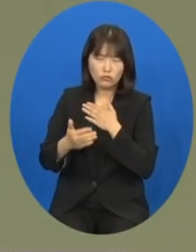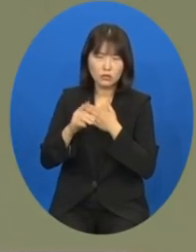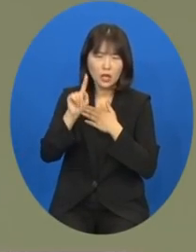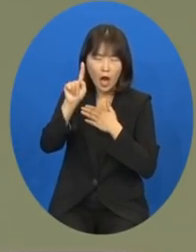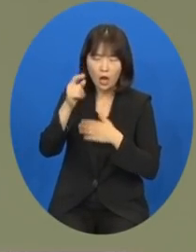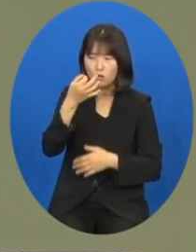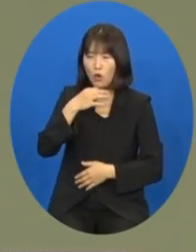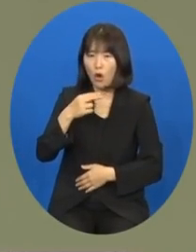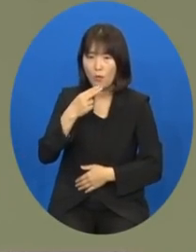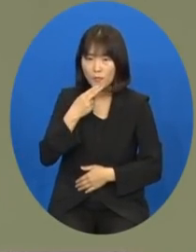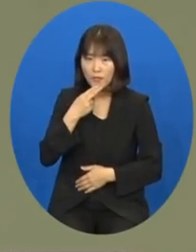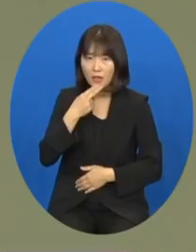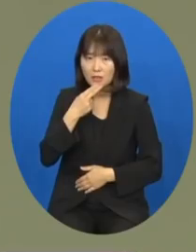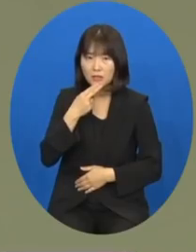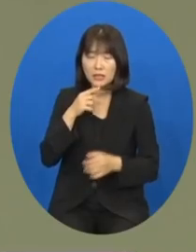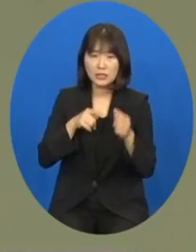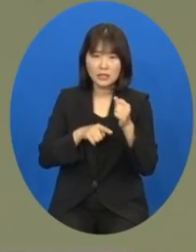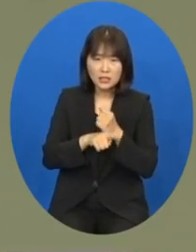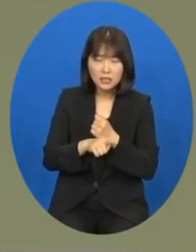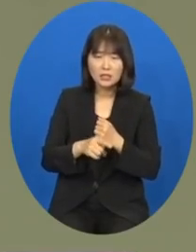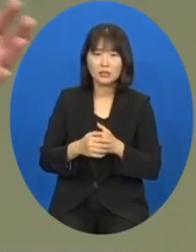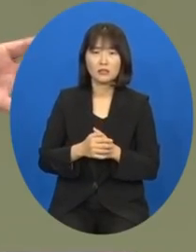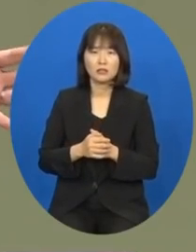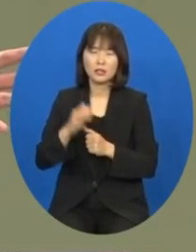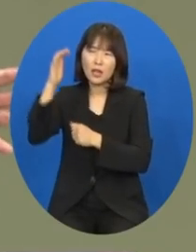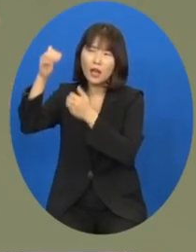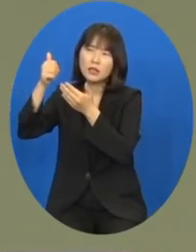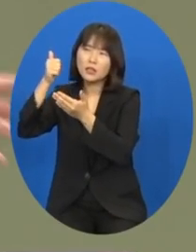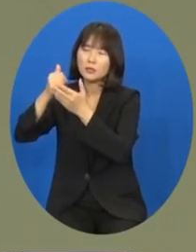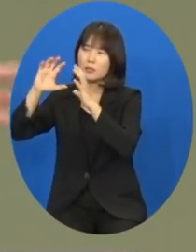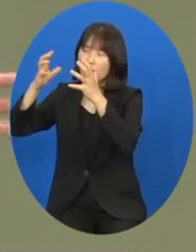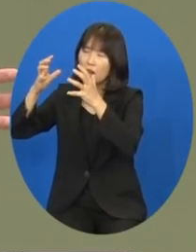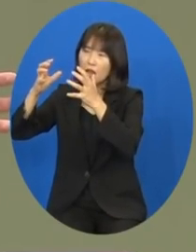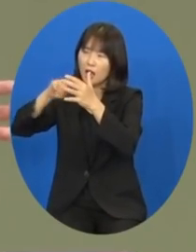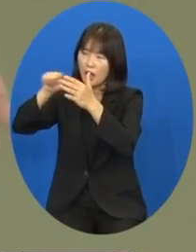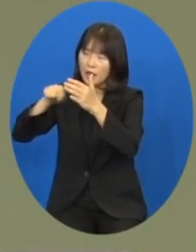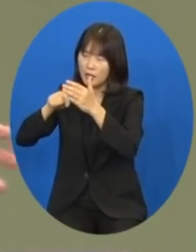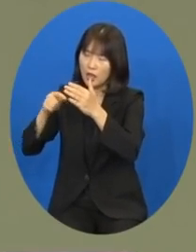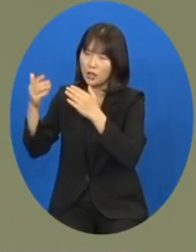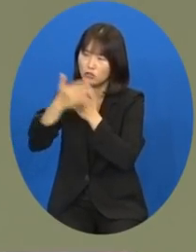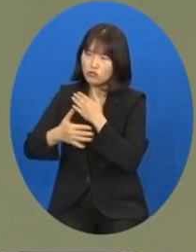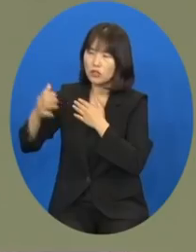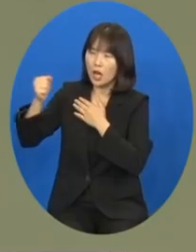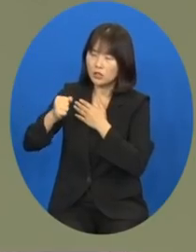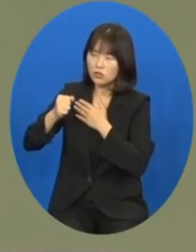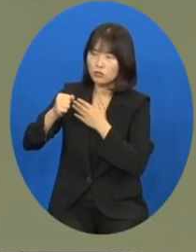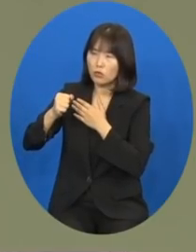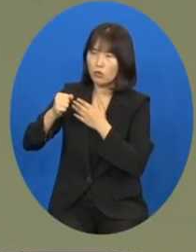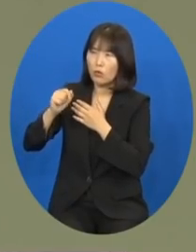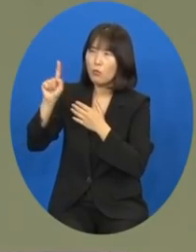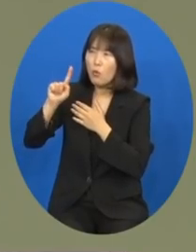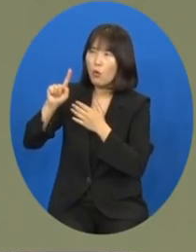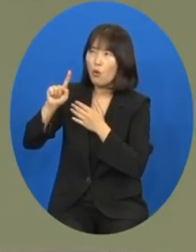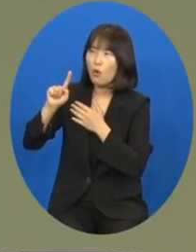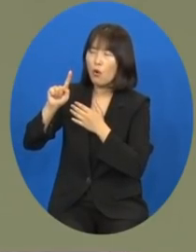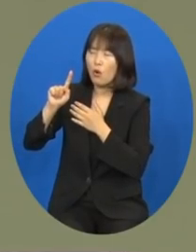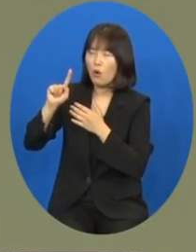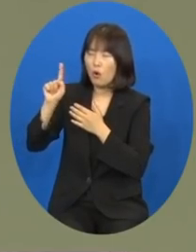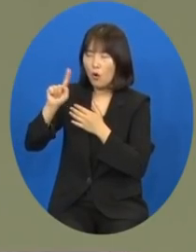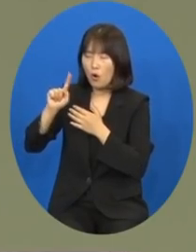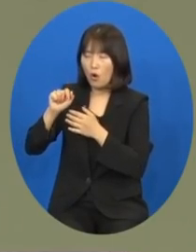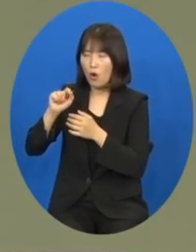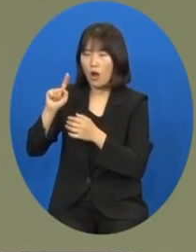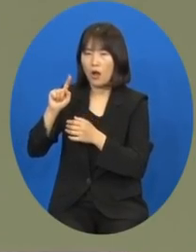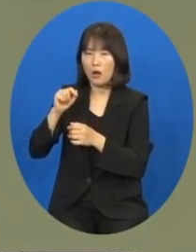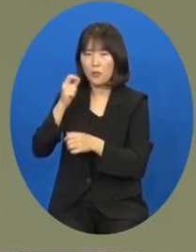이라는 하나님 나라의 영의 세계에서는 육적으로 할 수 있는 것이 아무것도 없다 그것은 카운트가 되지 않는다는 거죠